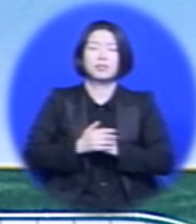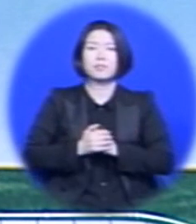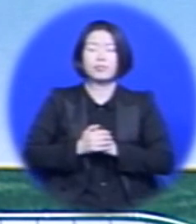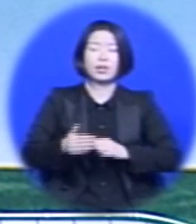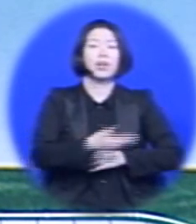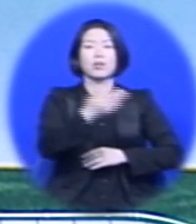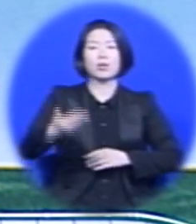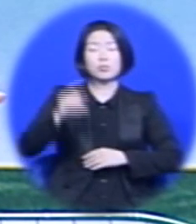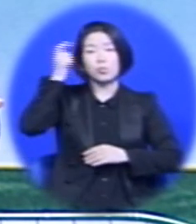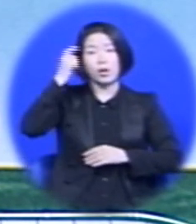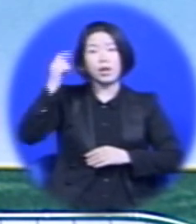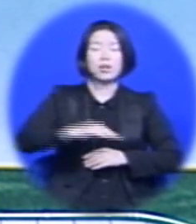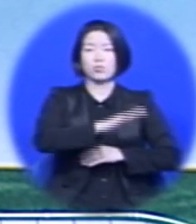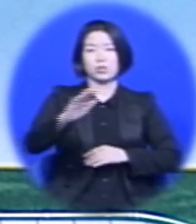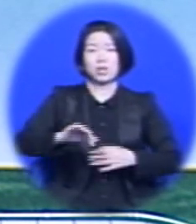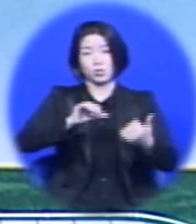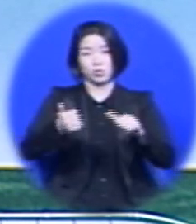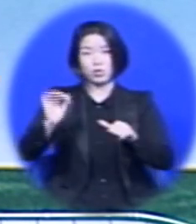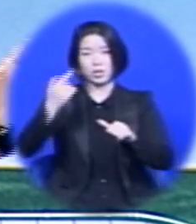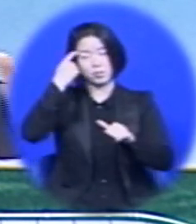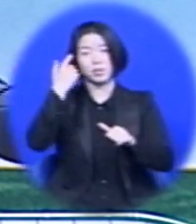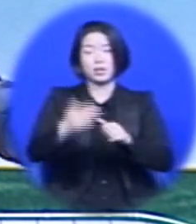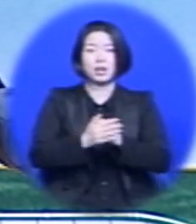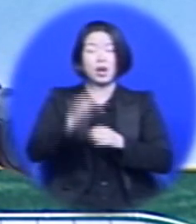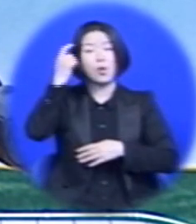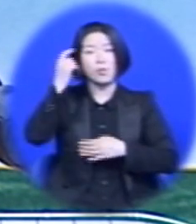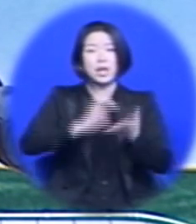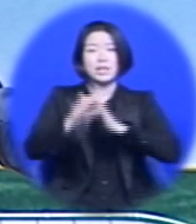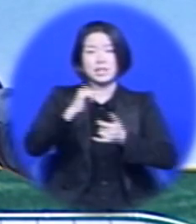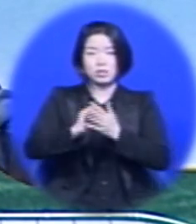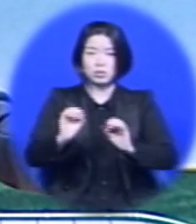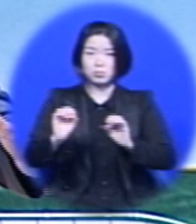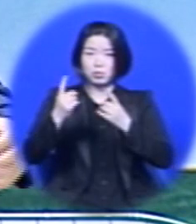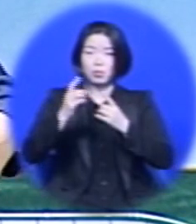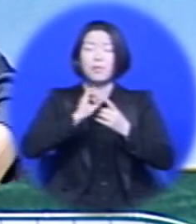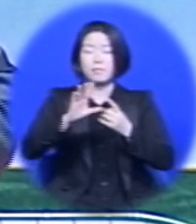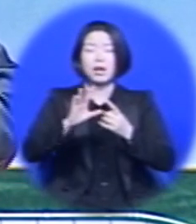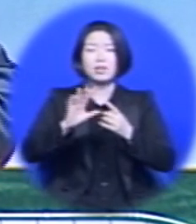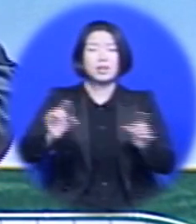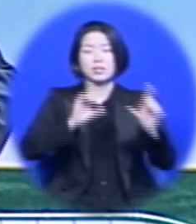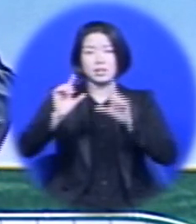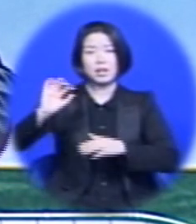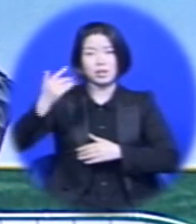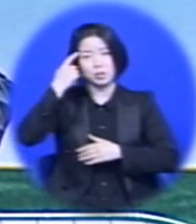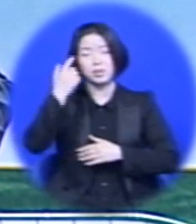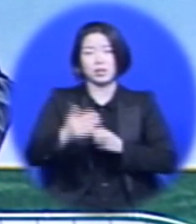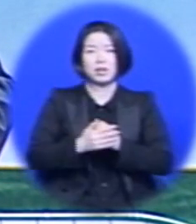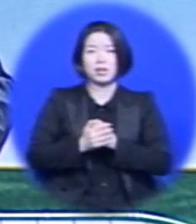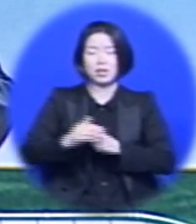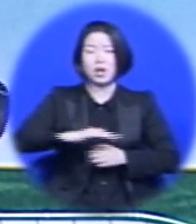여러분 왜 우리가 죽어야 됩니까 왜 예수님으로만 살아야 됩니까 우리의